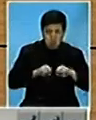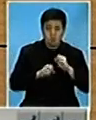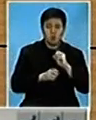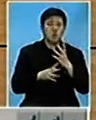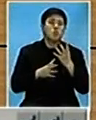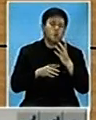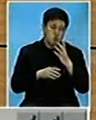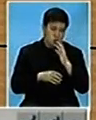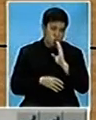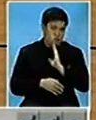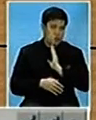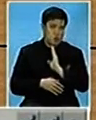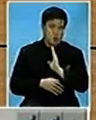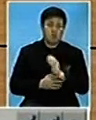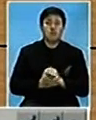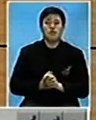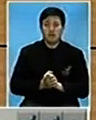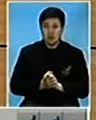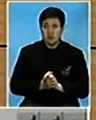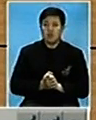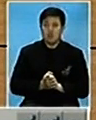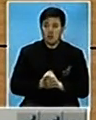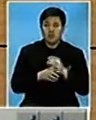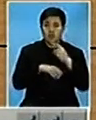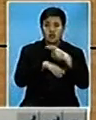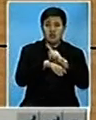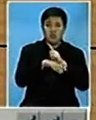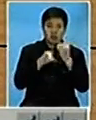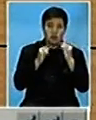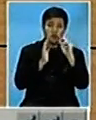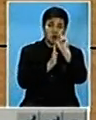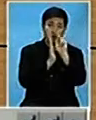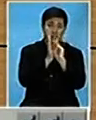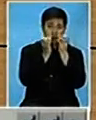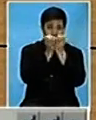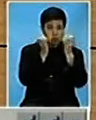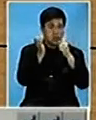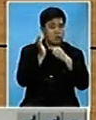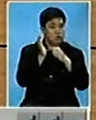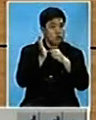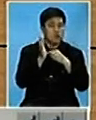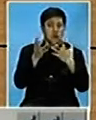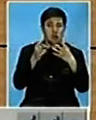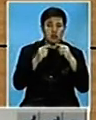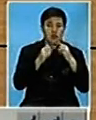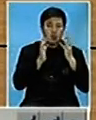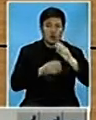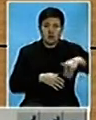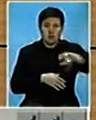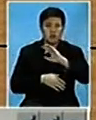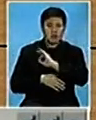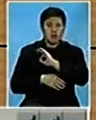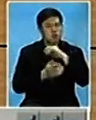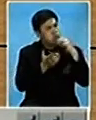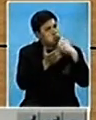ท่านประธานครับในรัฐธรรมนูญฉบับนี้เป็นฉบับที่เพื่อนสมาชิกมักจะยกขึ้นมากล่